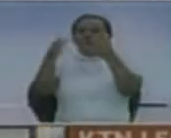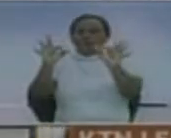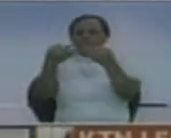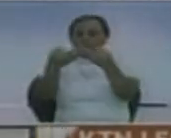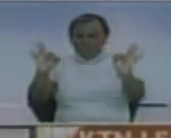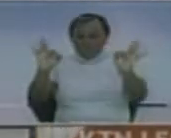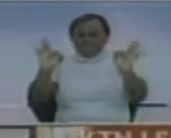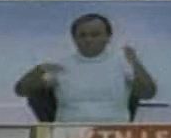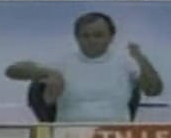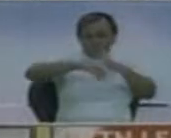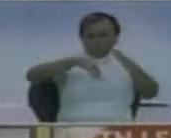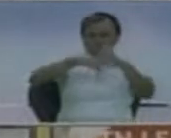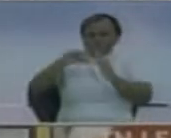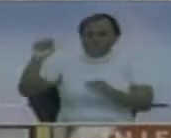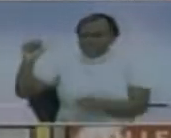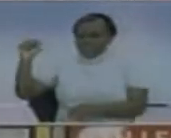hili, uga wa Sao Paulo.